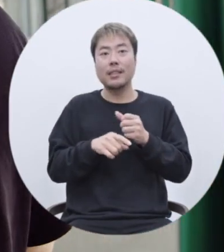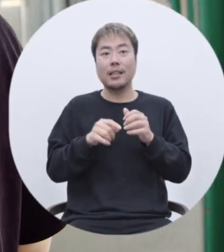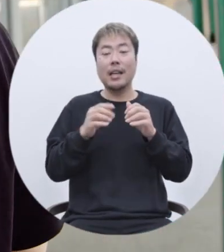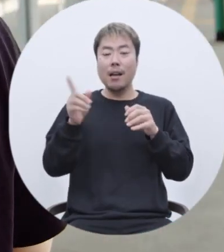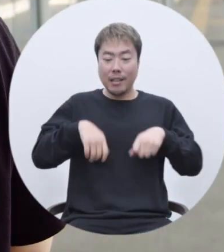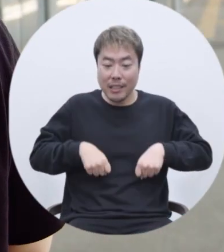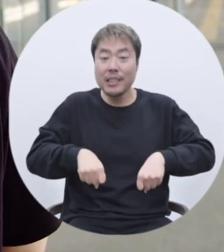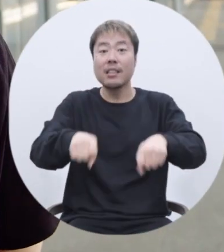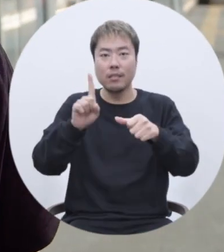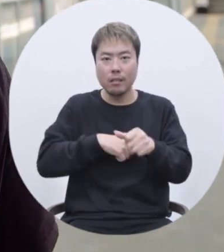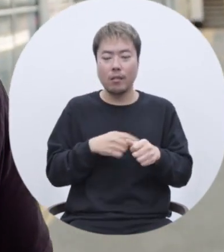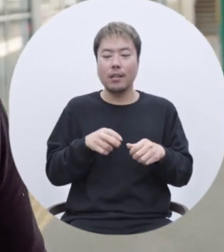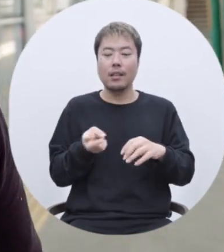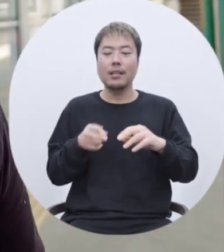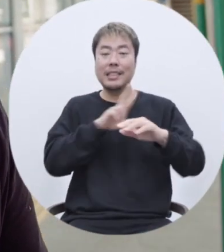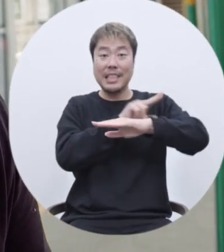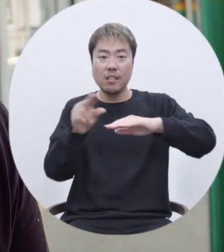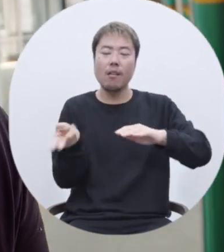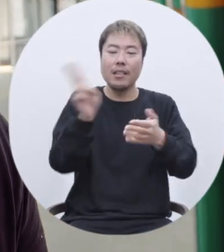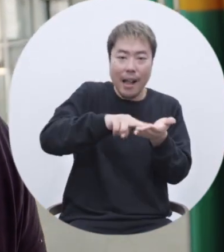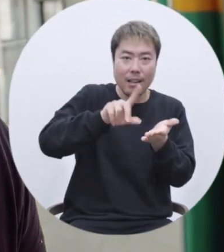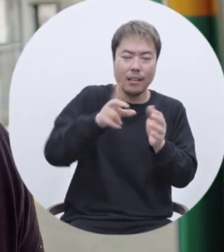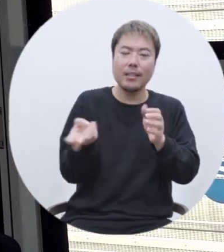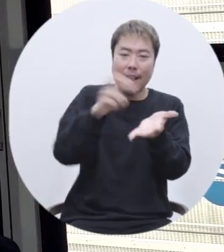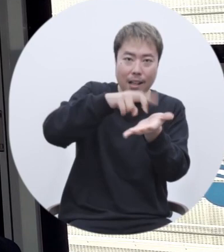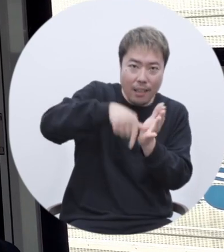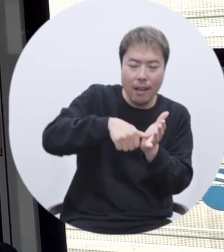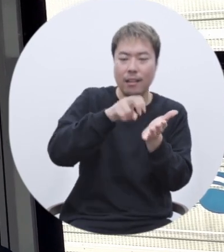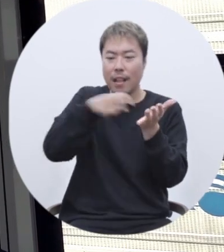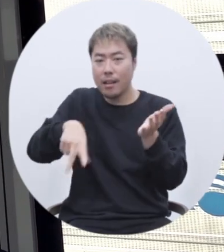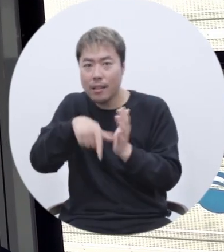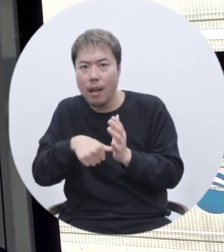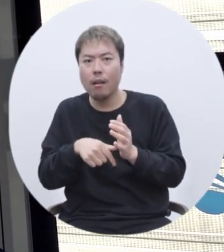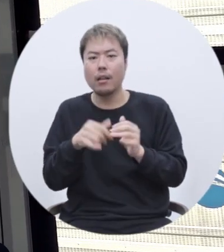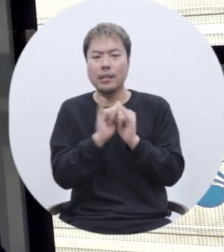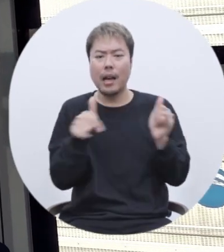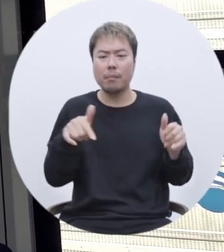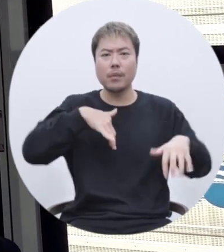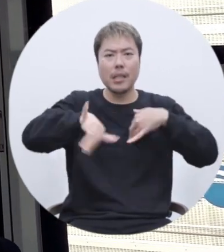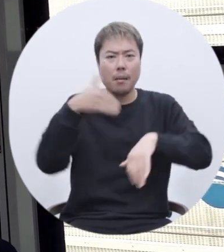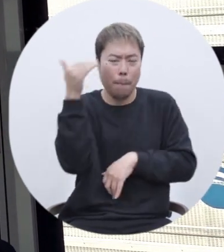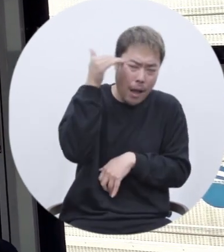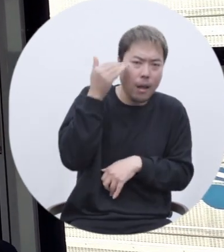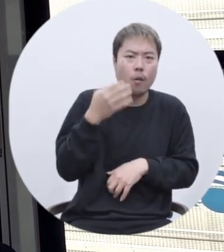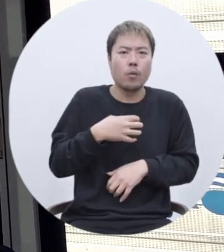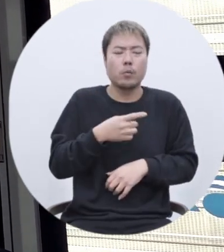어쨌든 타고 내리는데 일단 다른 사람한테 방해가 될 수가 있어가지고 그게